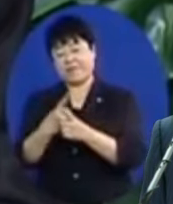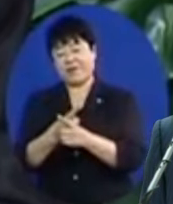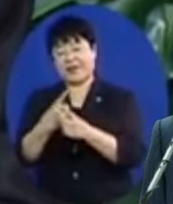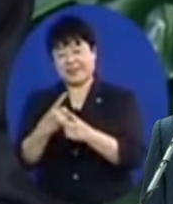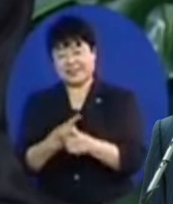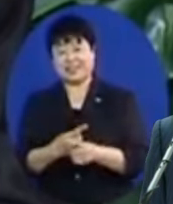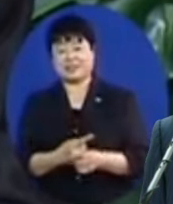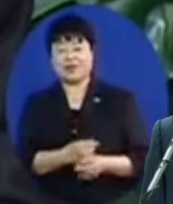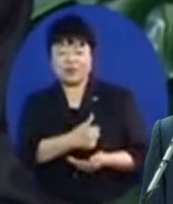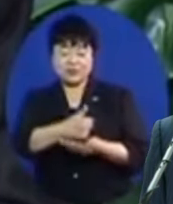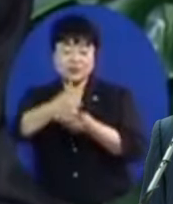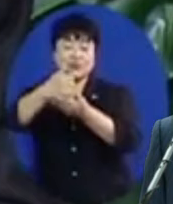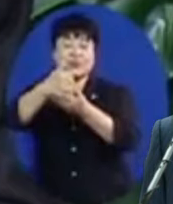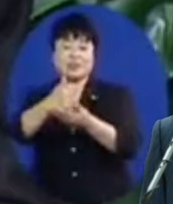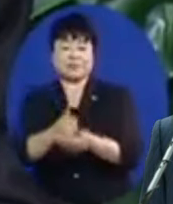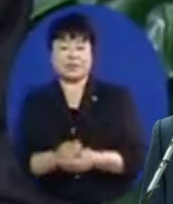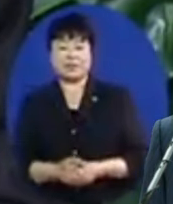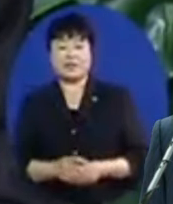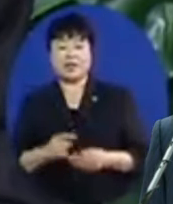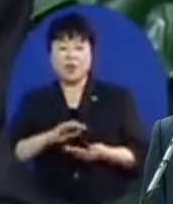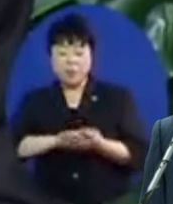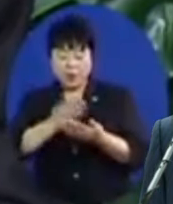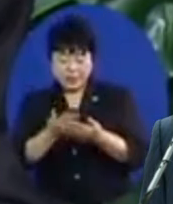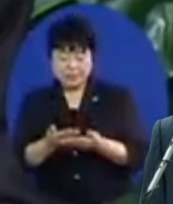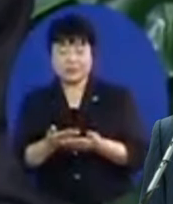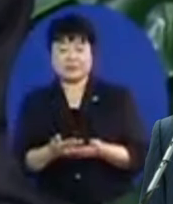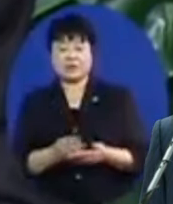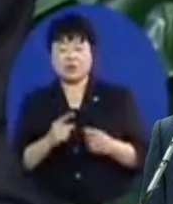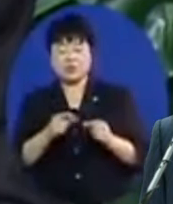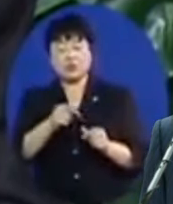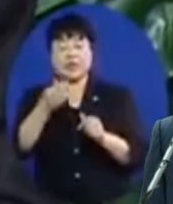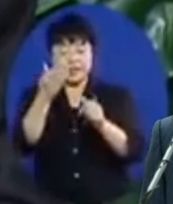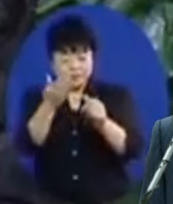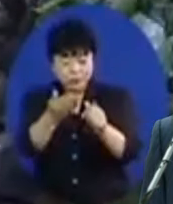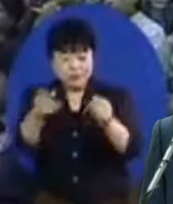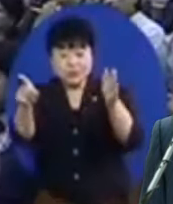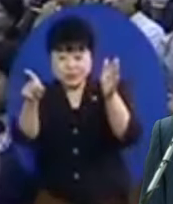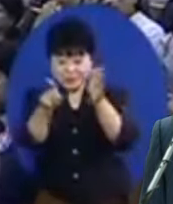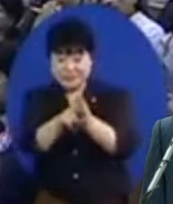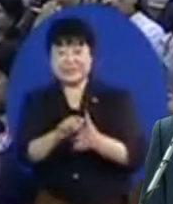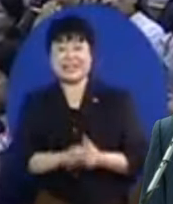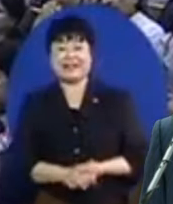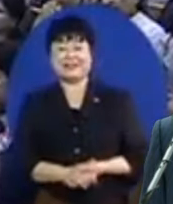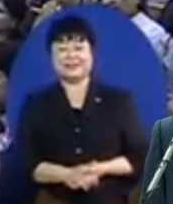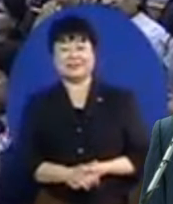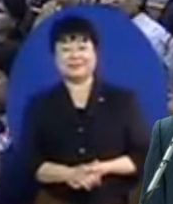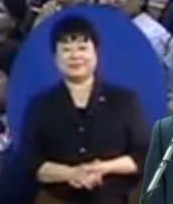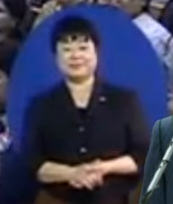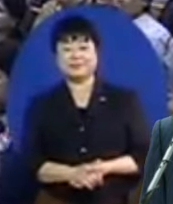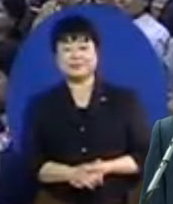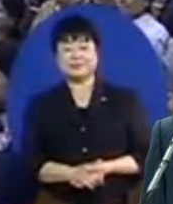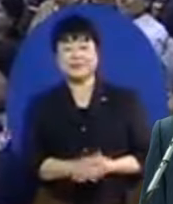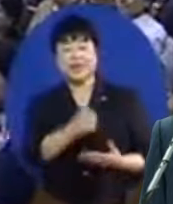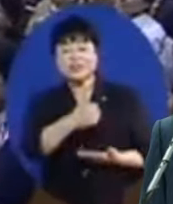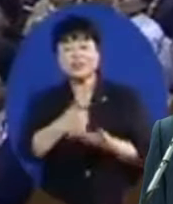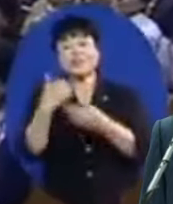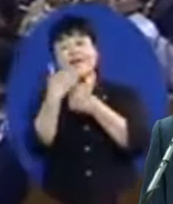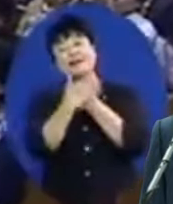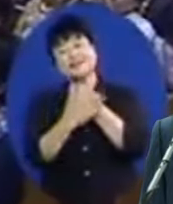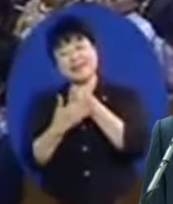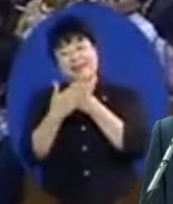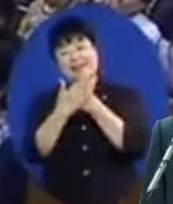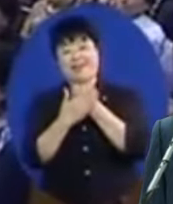주님께 나오면 다 주님이 꼬매어서 고쳐서 구원으로 인도해 주시는 것이니 주님의